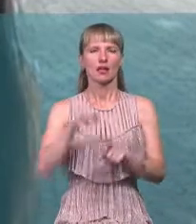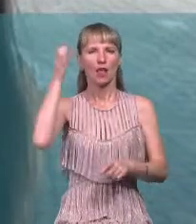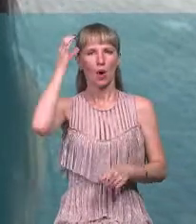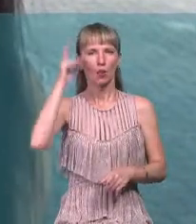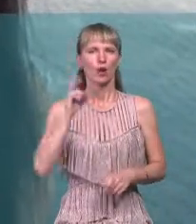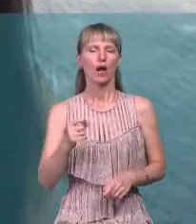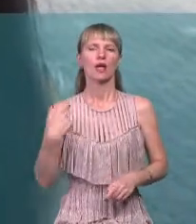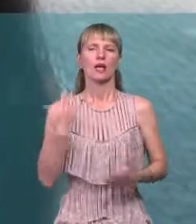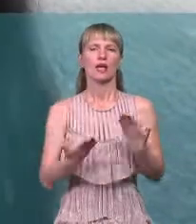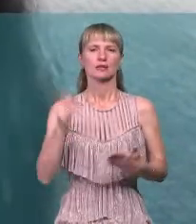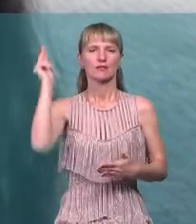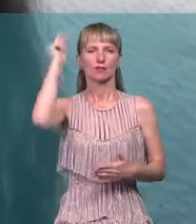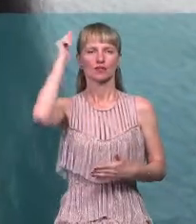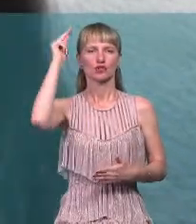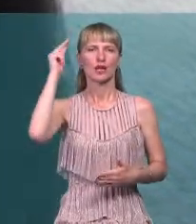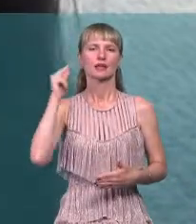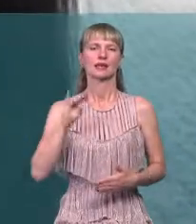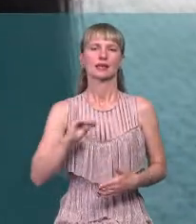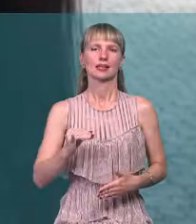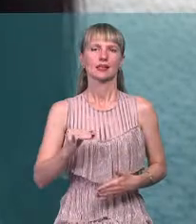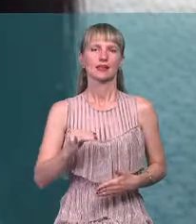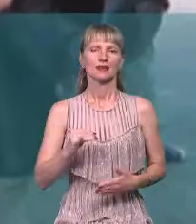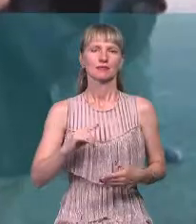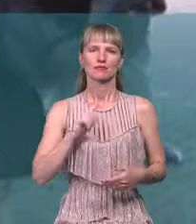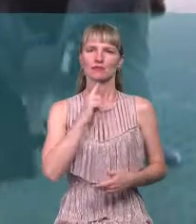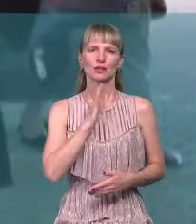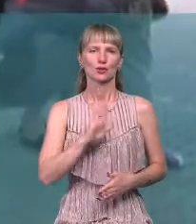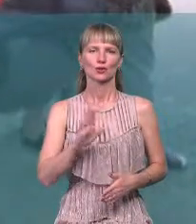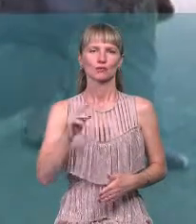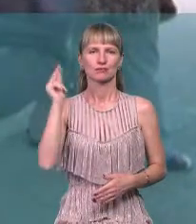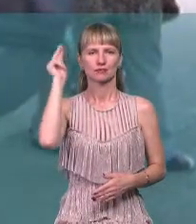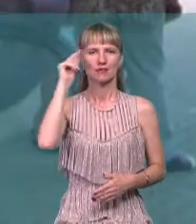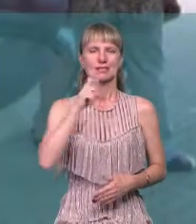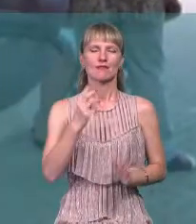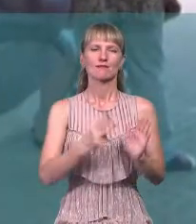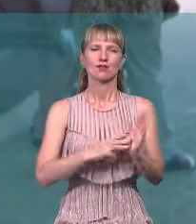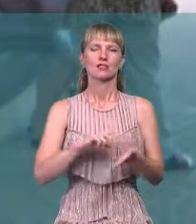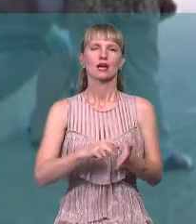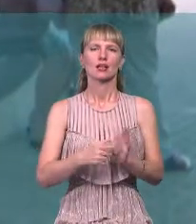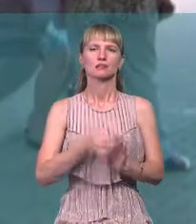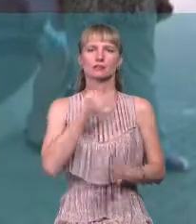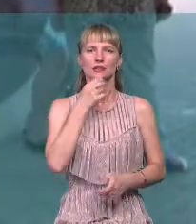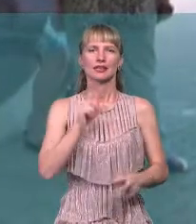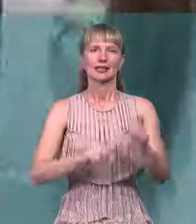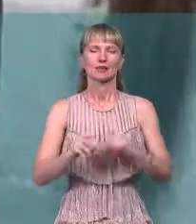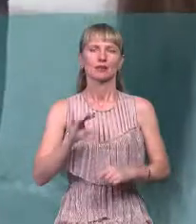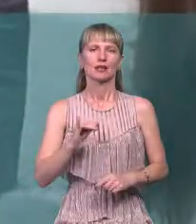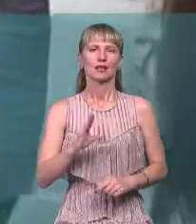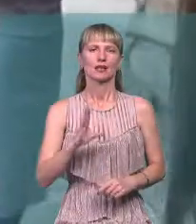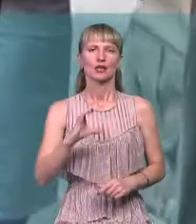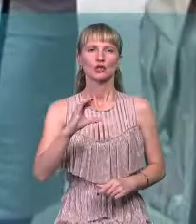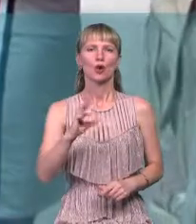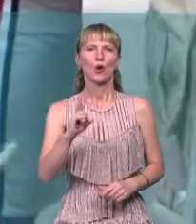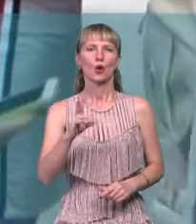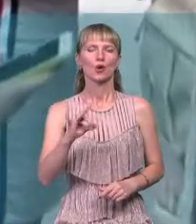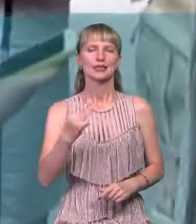вивчати от поглиблено. І зовсім не складний предмет. З 8 класу вподобав хімію і Віталій Заборський з